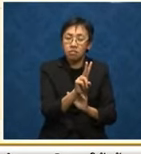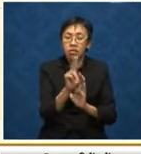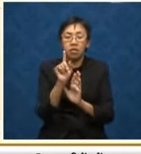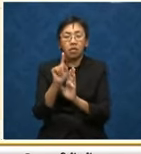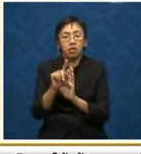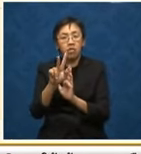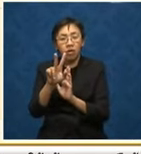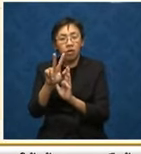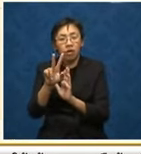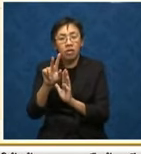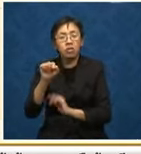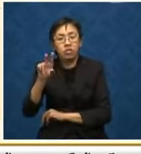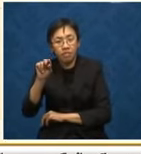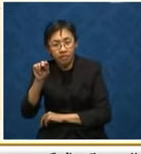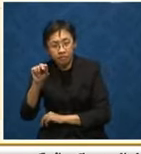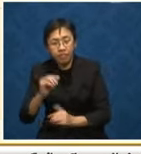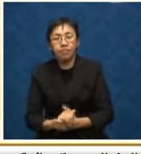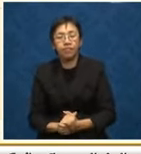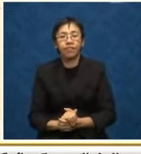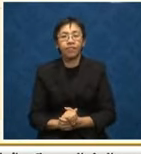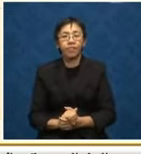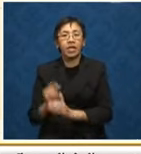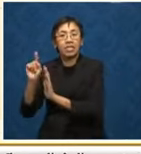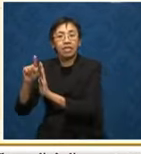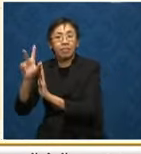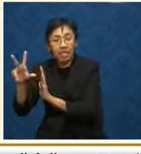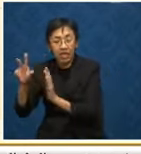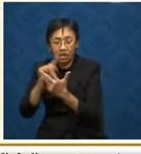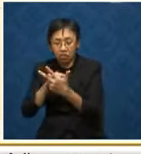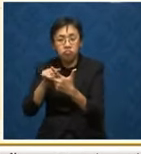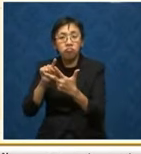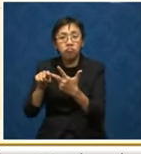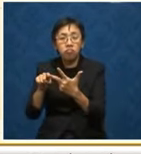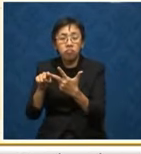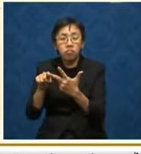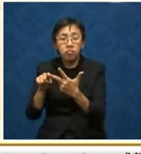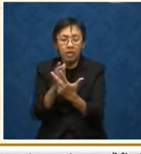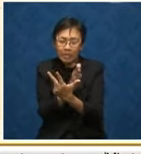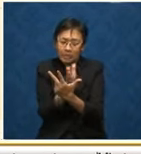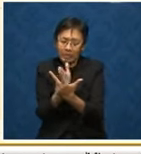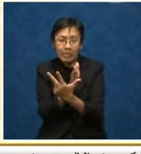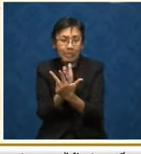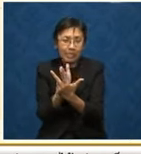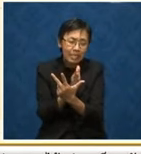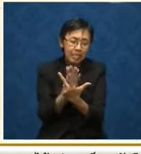2 นาที30วิกับ3นาทีอันนี้พอที่จะ